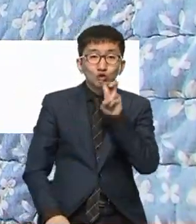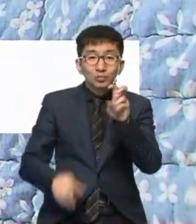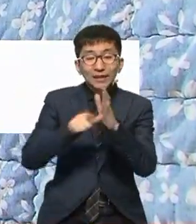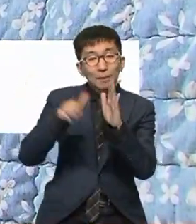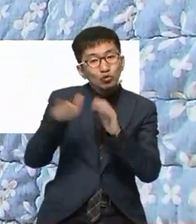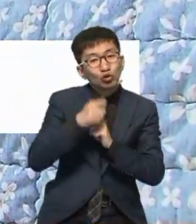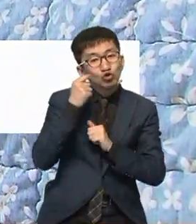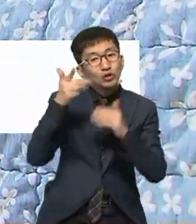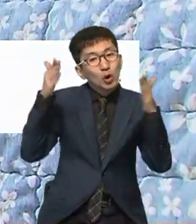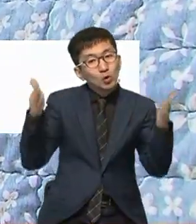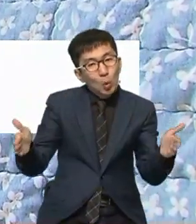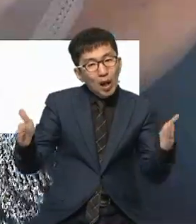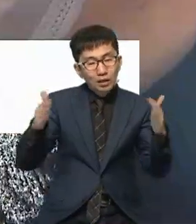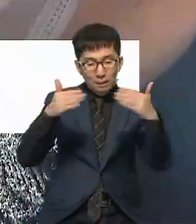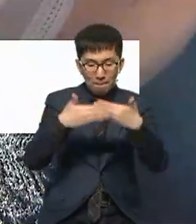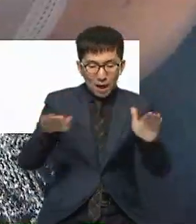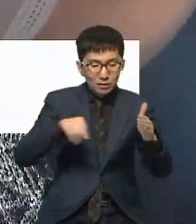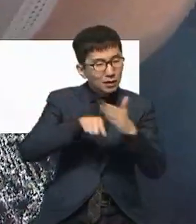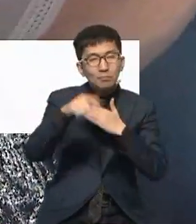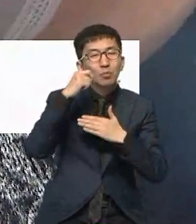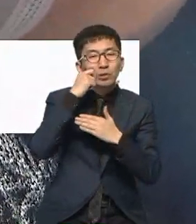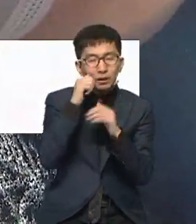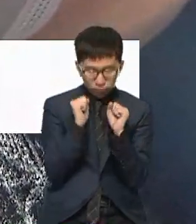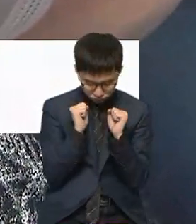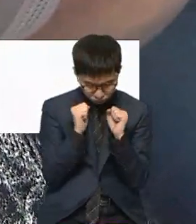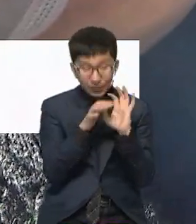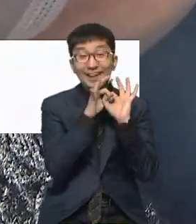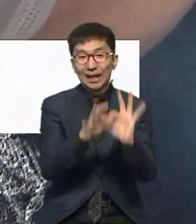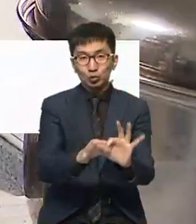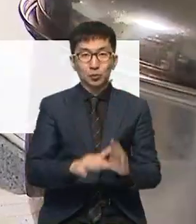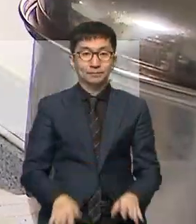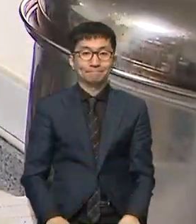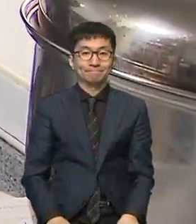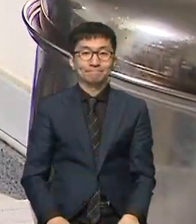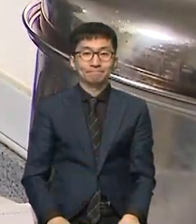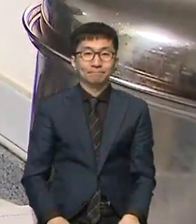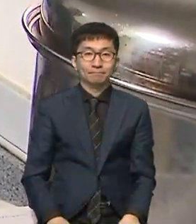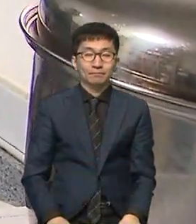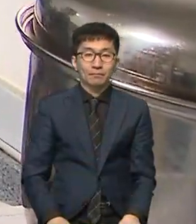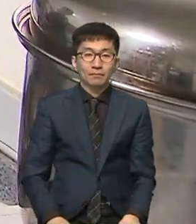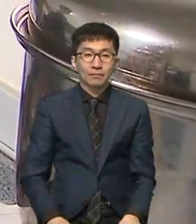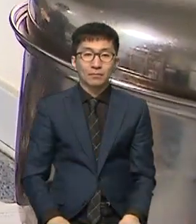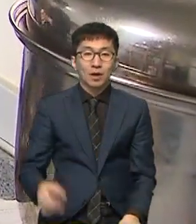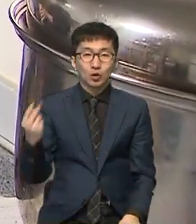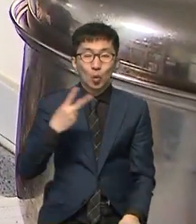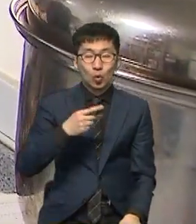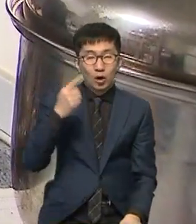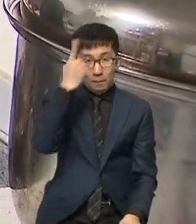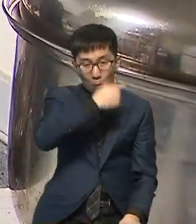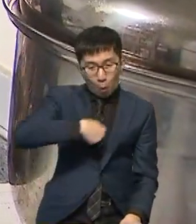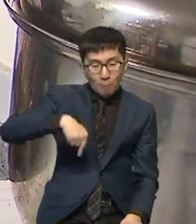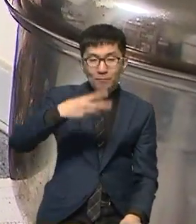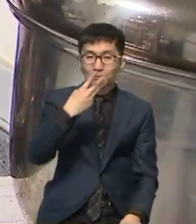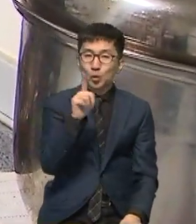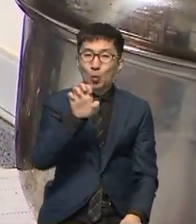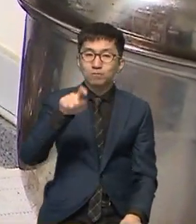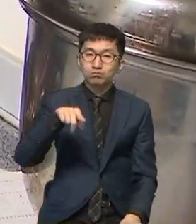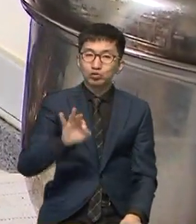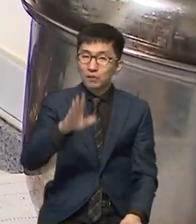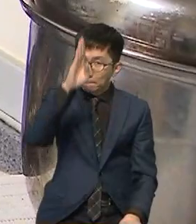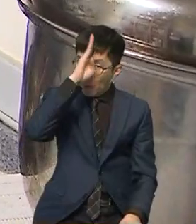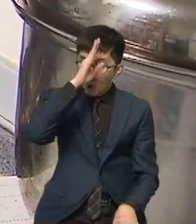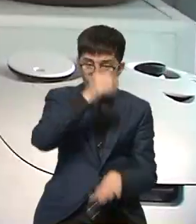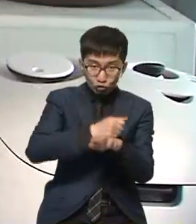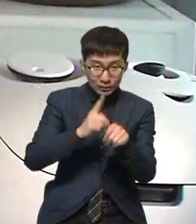몇 개월간을 좀 방에서 못 나왔거든요. 심한 통풍을 앓아 일자리 찾기도 어려워진 김모